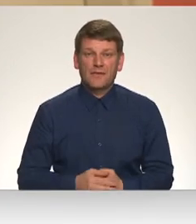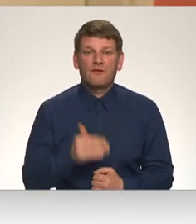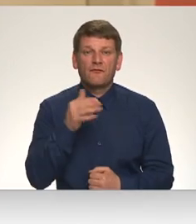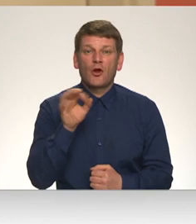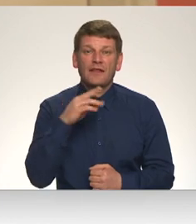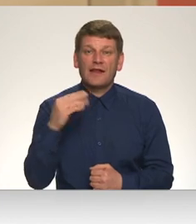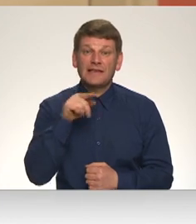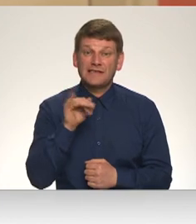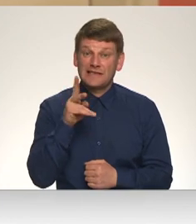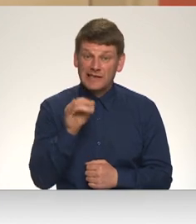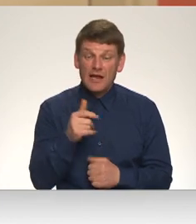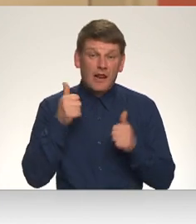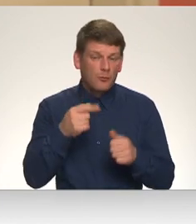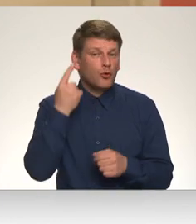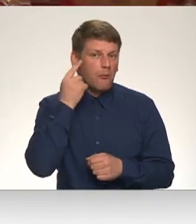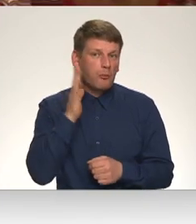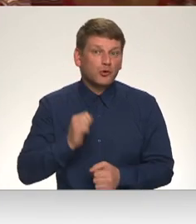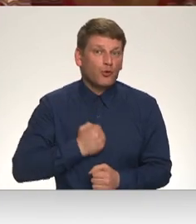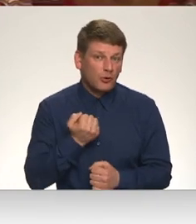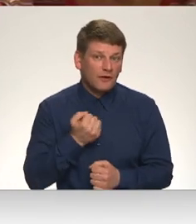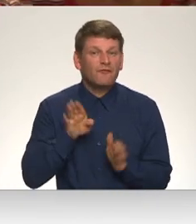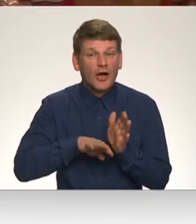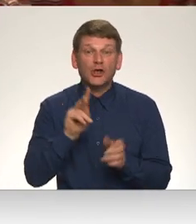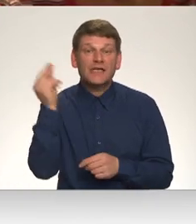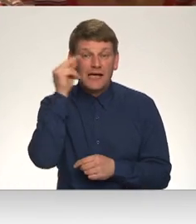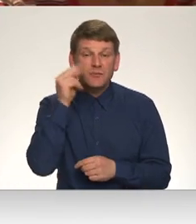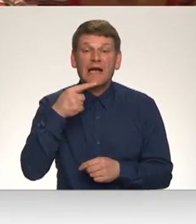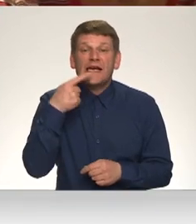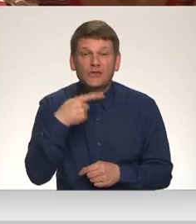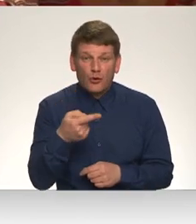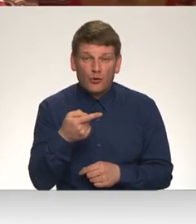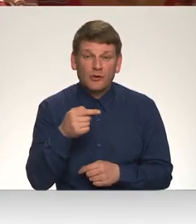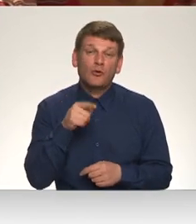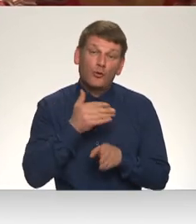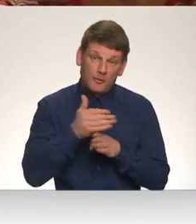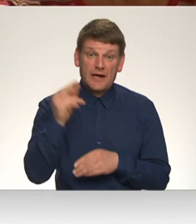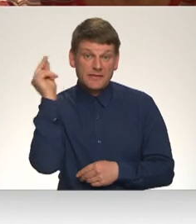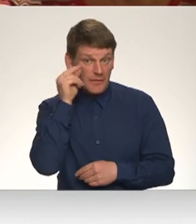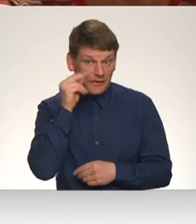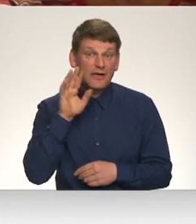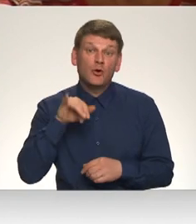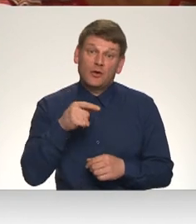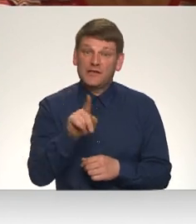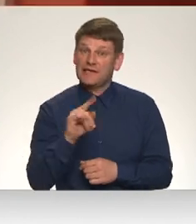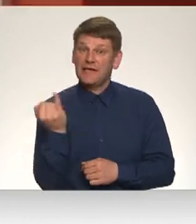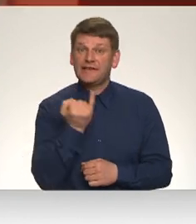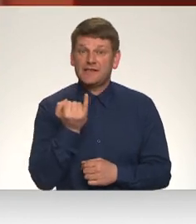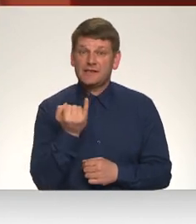Fonētiski labi. Es domāju, ka būs grūtāk. Vienkārši tikai jāiemācās izrunu. Turpināsim mācīties, jo tas ir